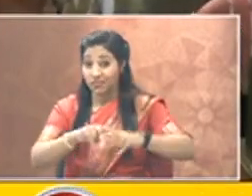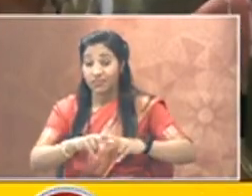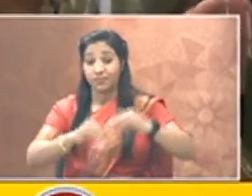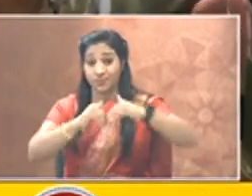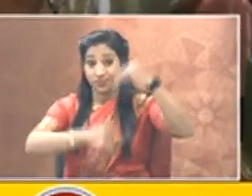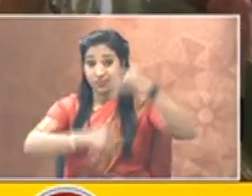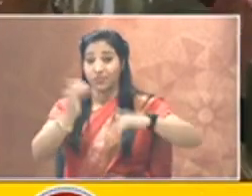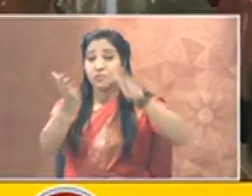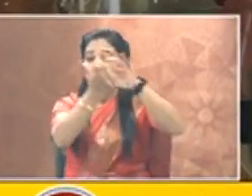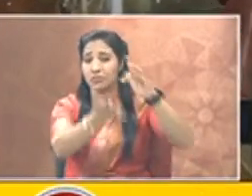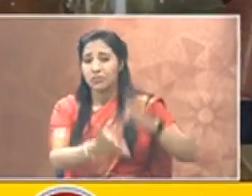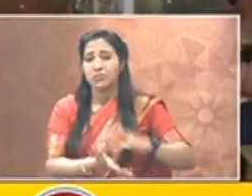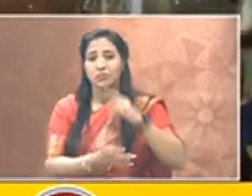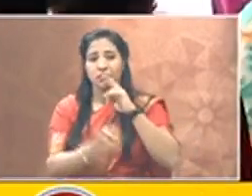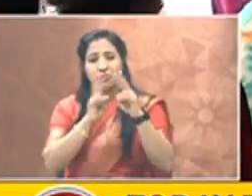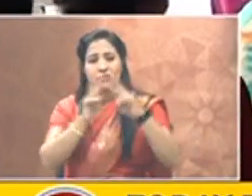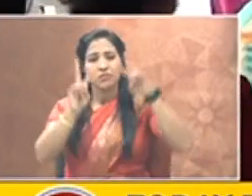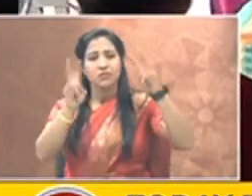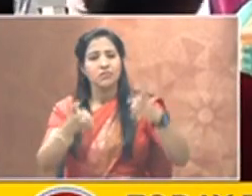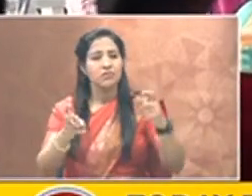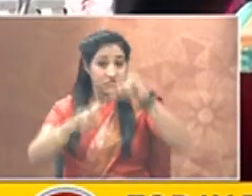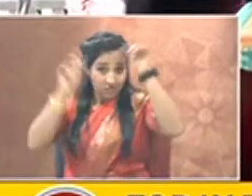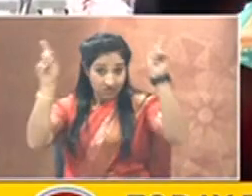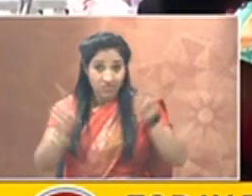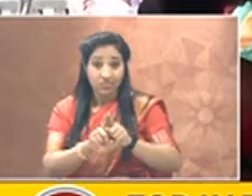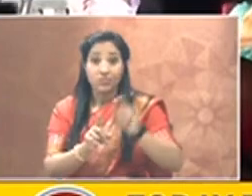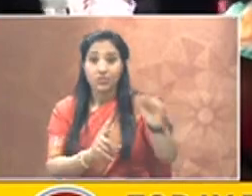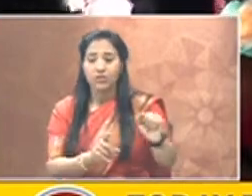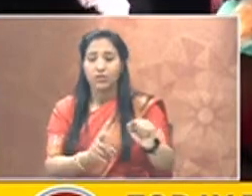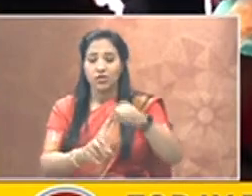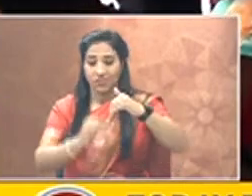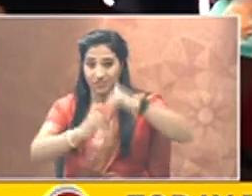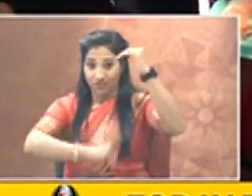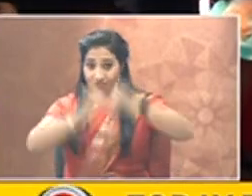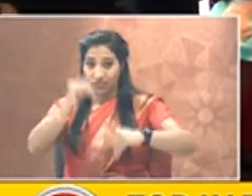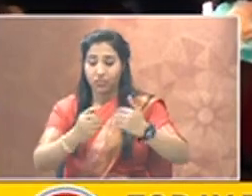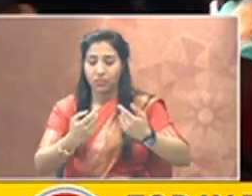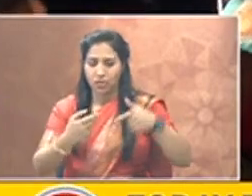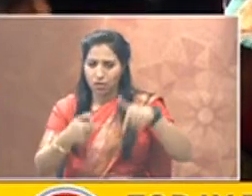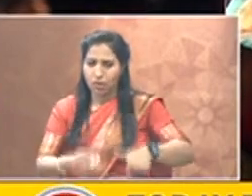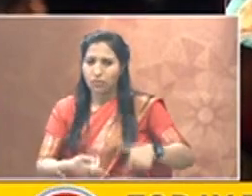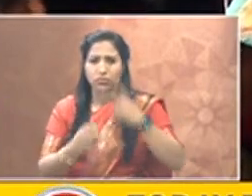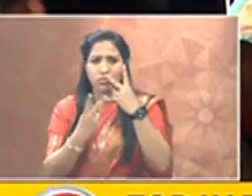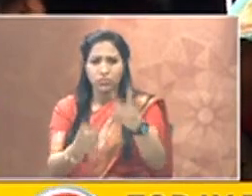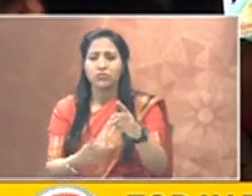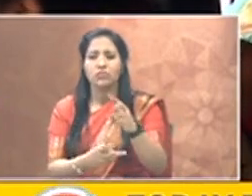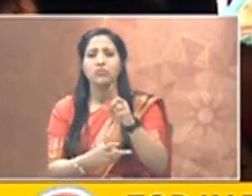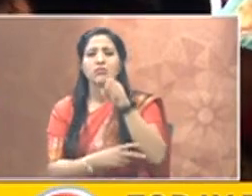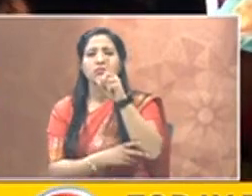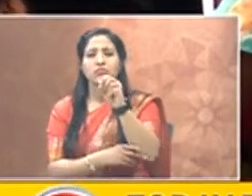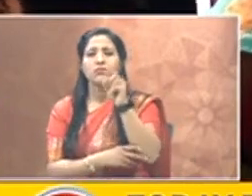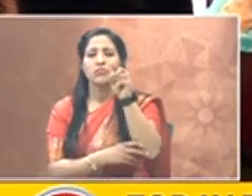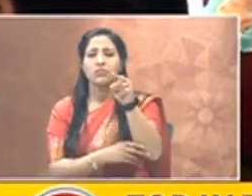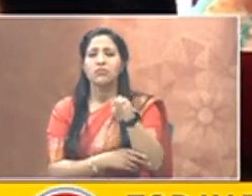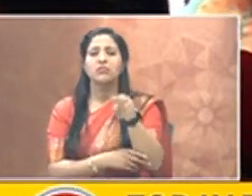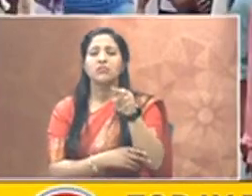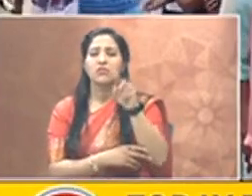की बात करें तो देश में आज उनकी संख्या करीब 10.5 लाख